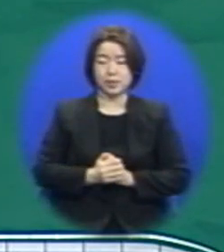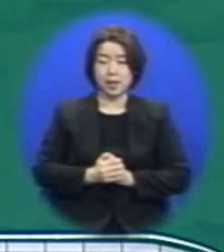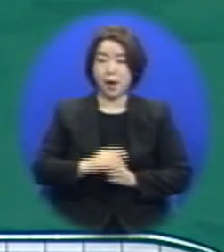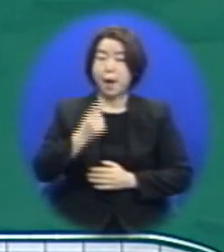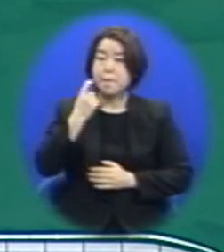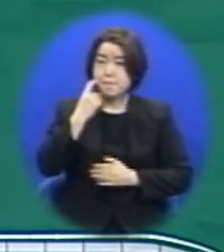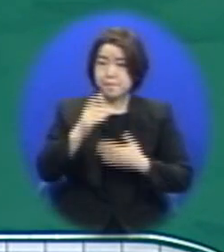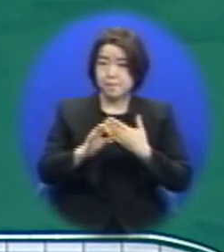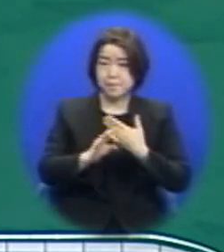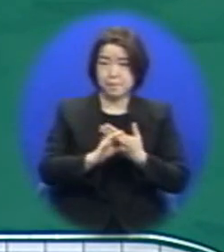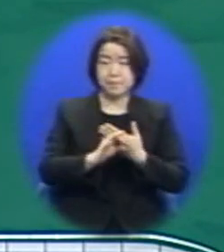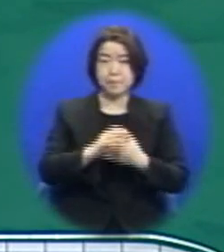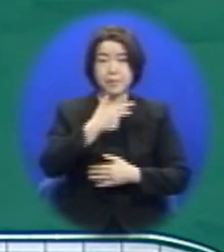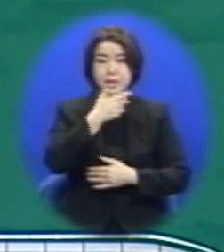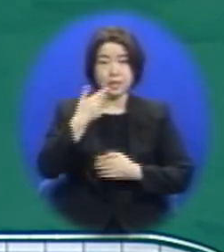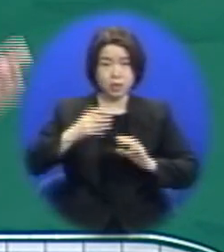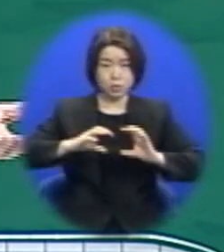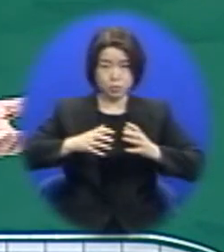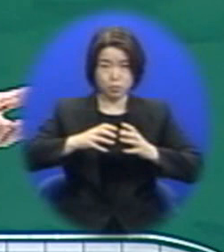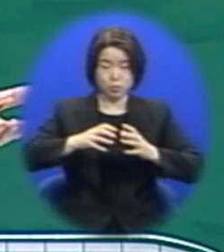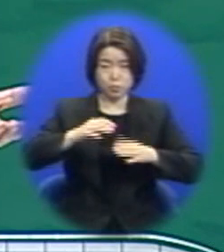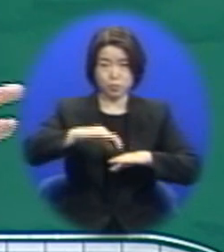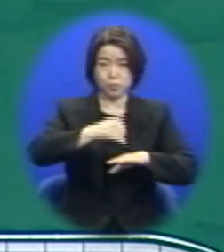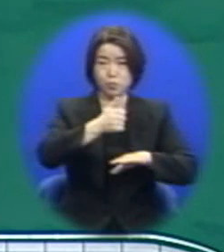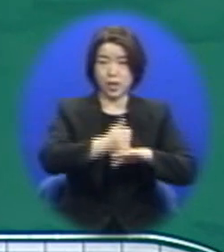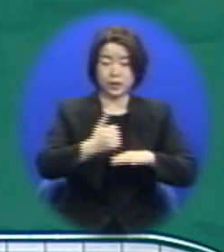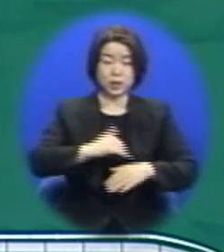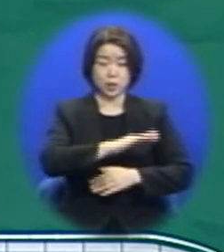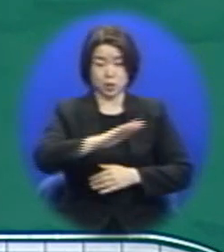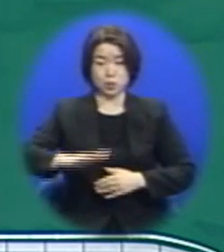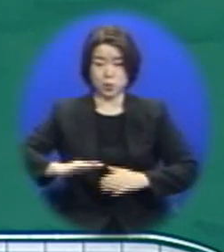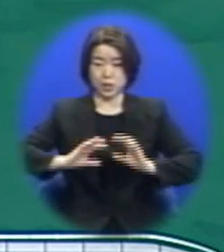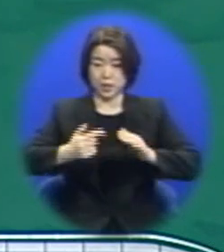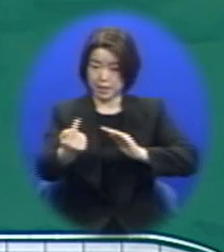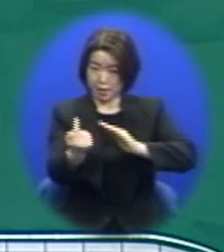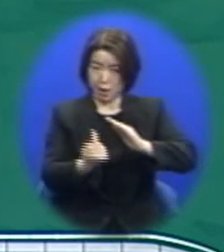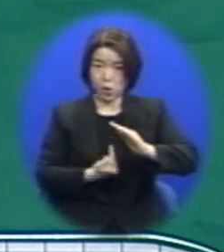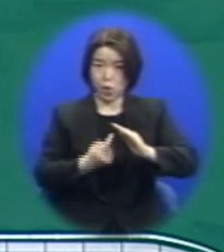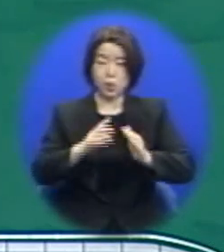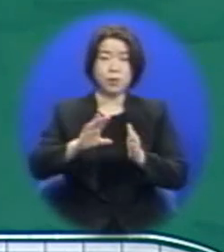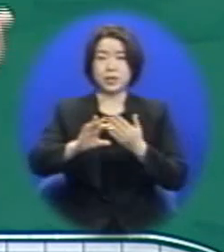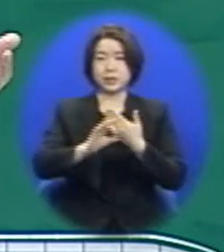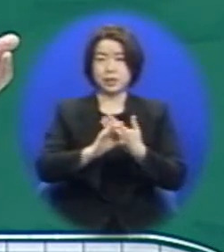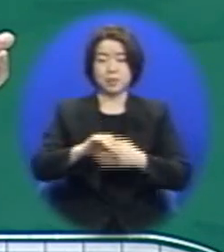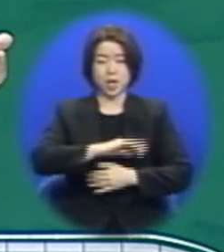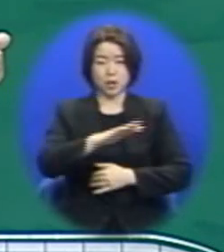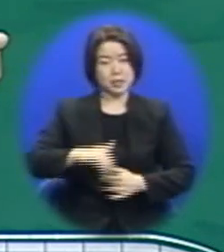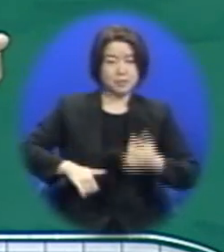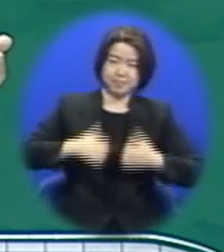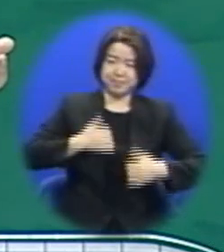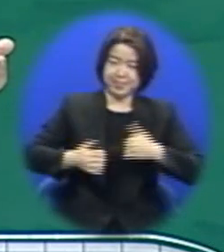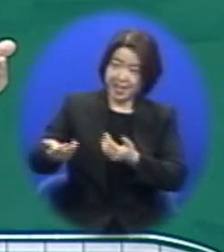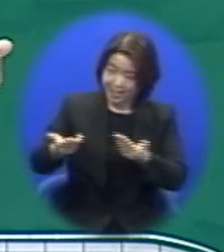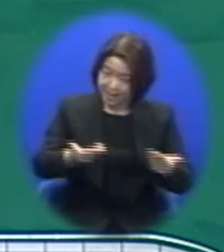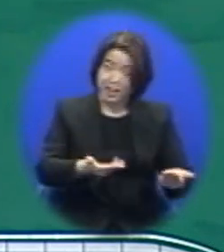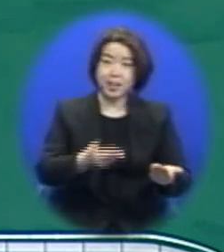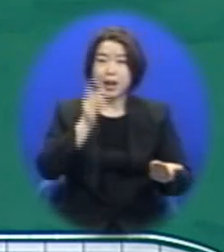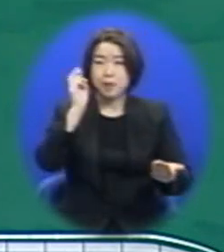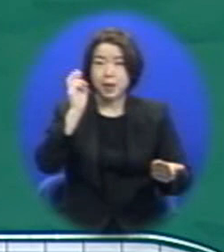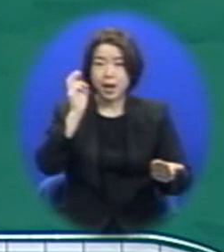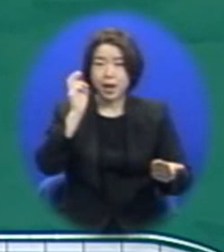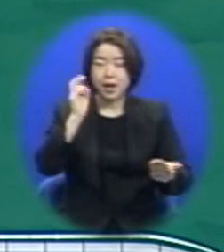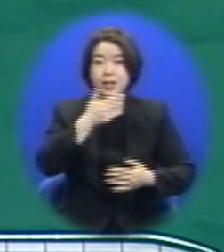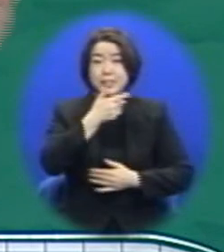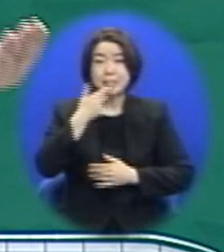만약에 영국 국왕이 우리나라에 왔다면 그러면 우리는 환영할 거예요. 그죠?